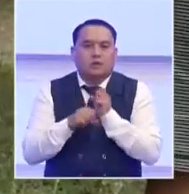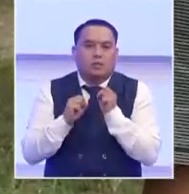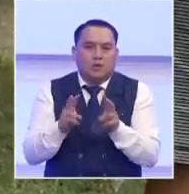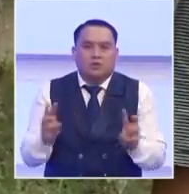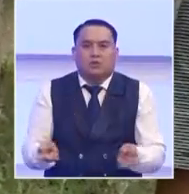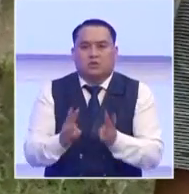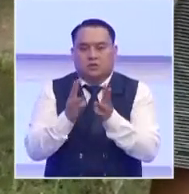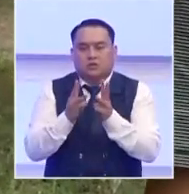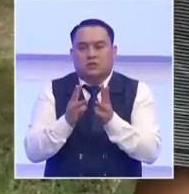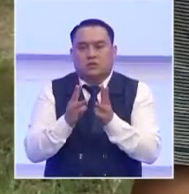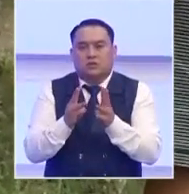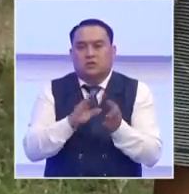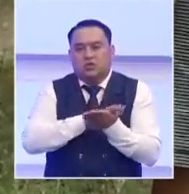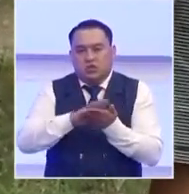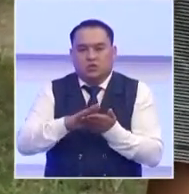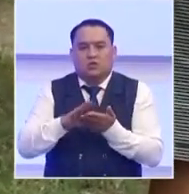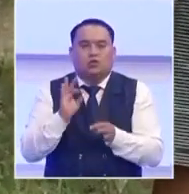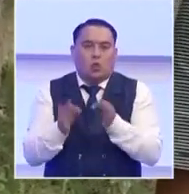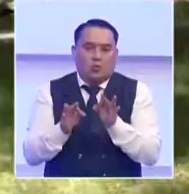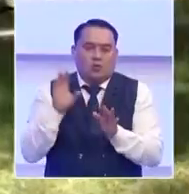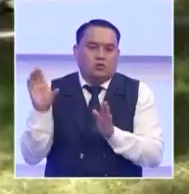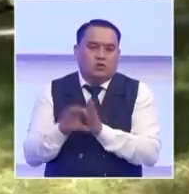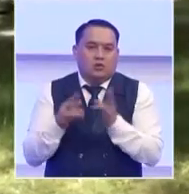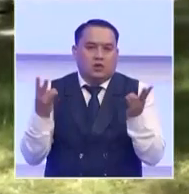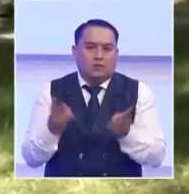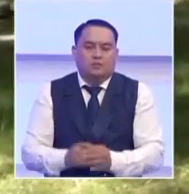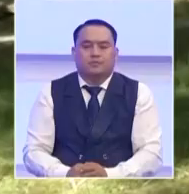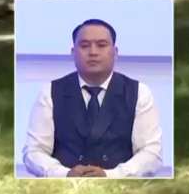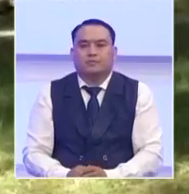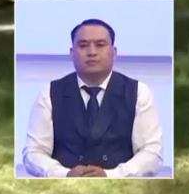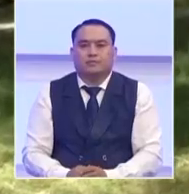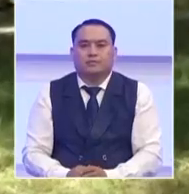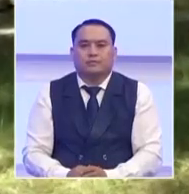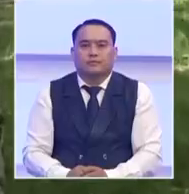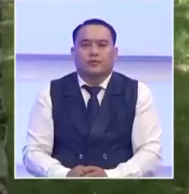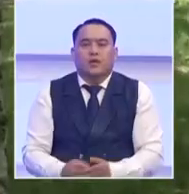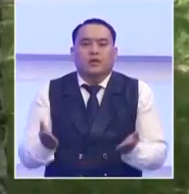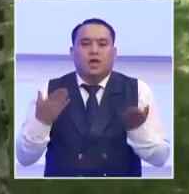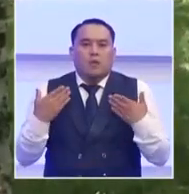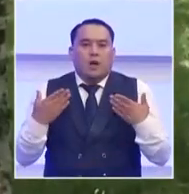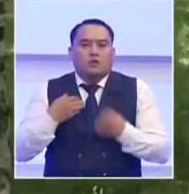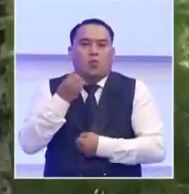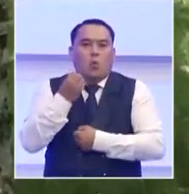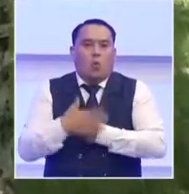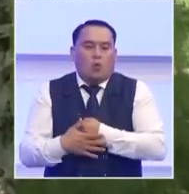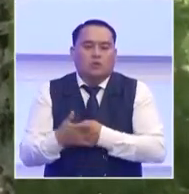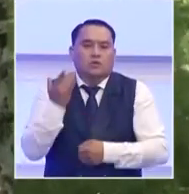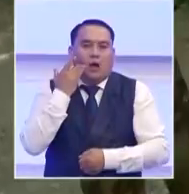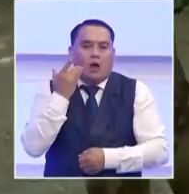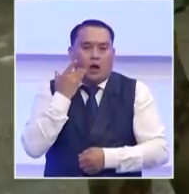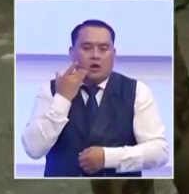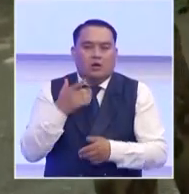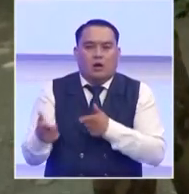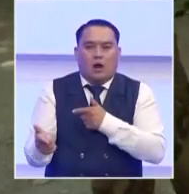сақтаңыздар. Санитарлық бәрін нормада. Орман шаруашылығы аумағындағы демалыс орталығы қызметкерлері әрдайым қызыл